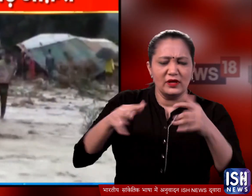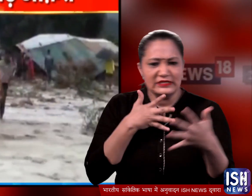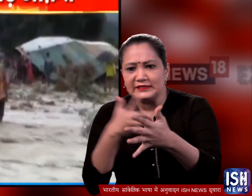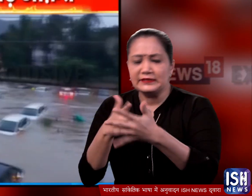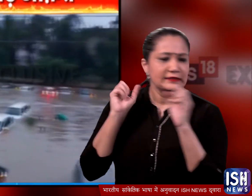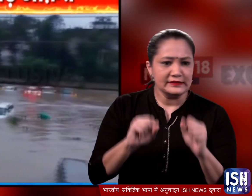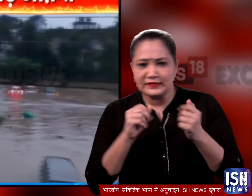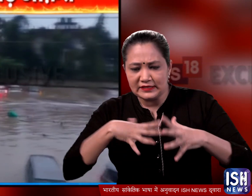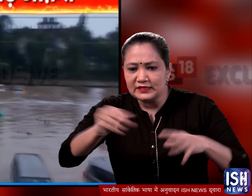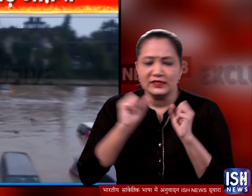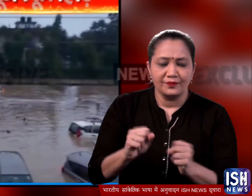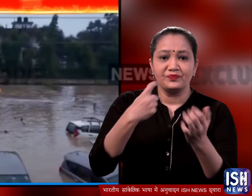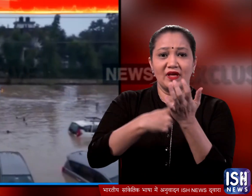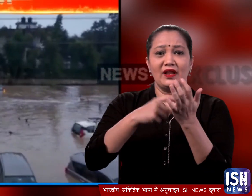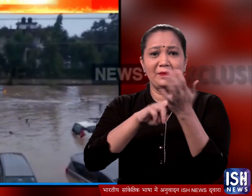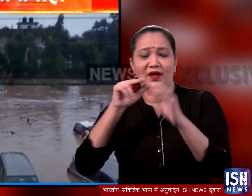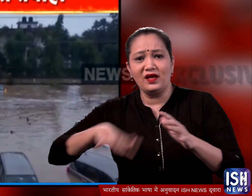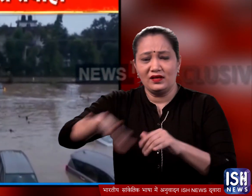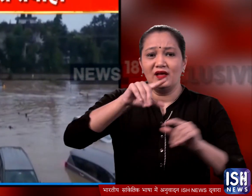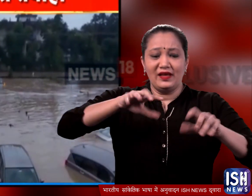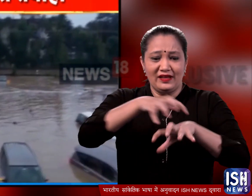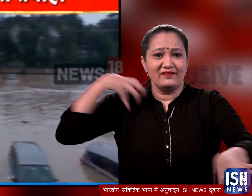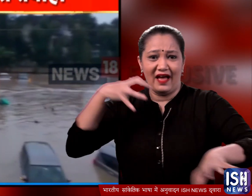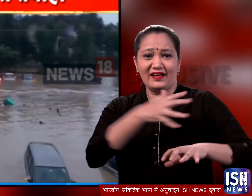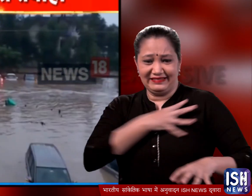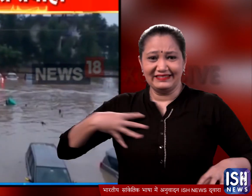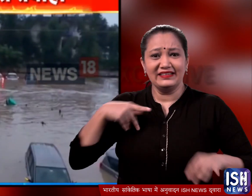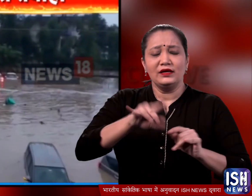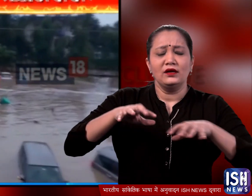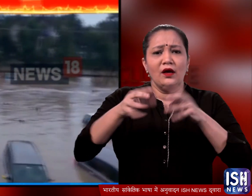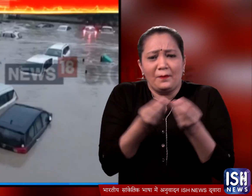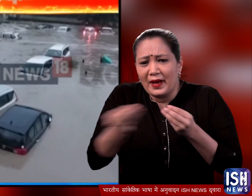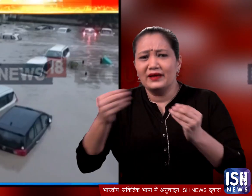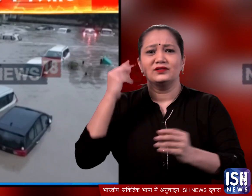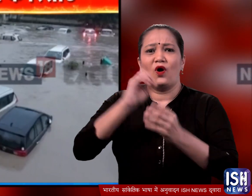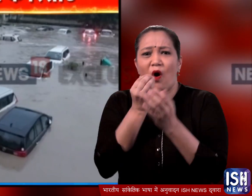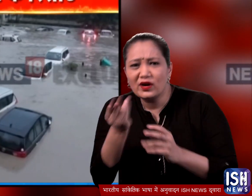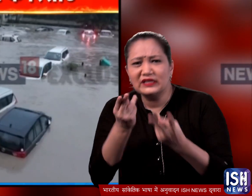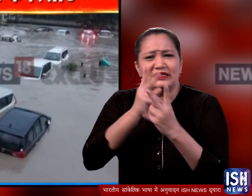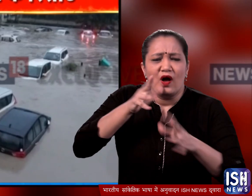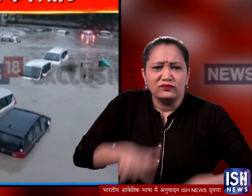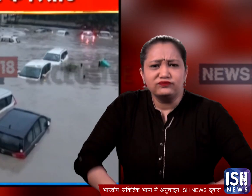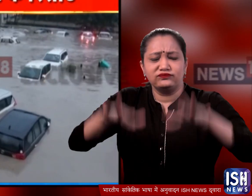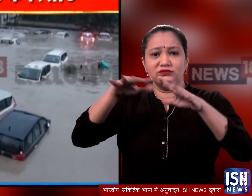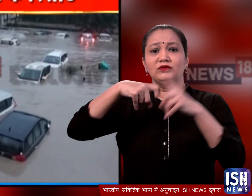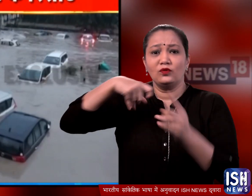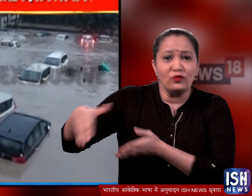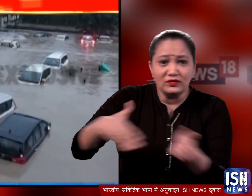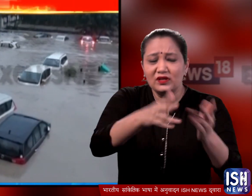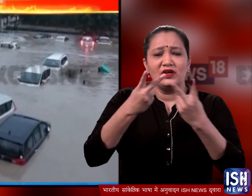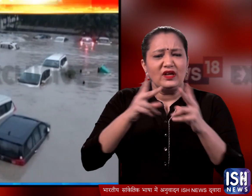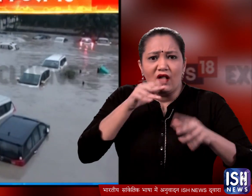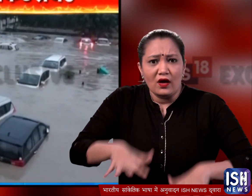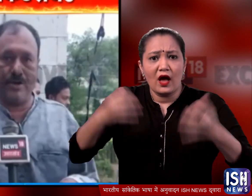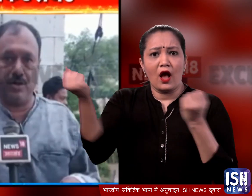की खबरें सामने आई। रामनगर जिले में जिम कॉर्बेट टाइगर रिजर्व के पास कुछ रिजॉर्ट भी जलमग्न हो गए। कोसी नदी में पानी इतना बढ़ा कि बड़ी बड़ी